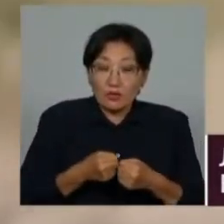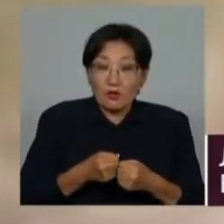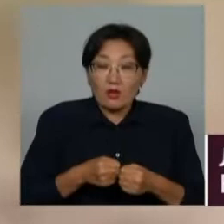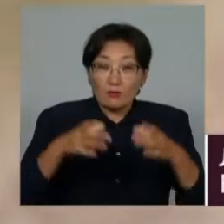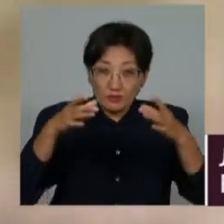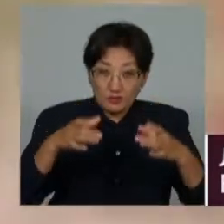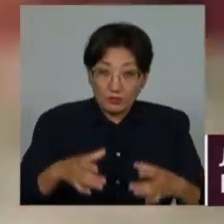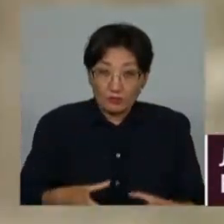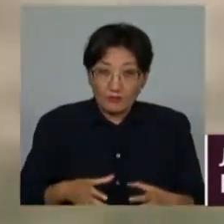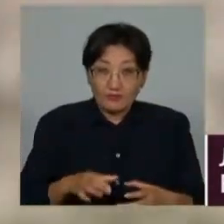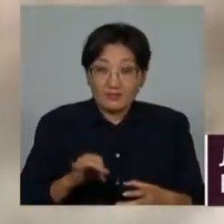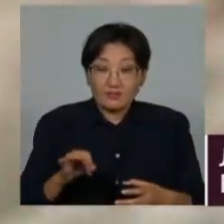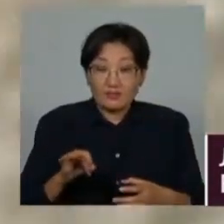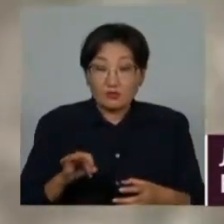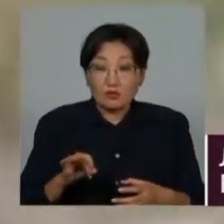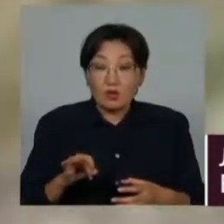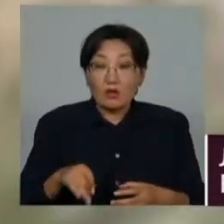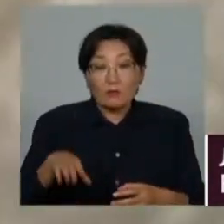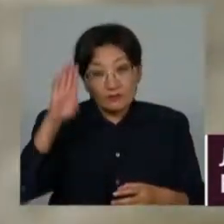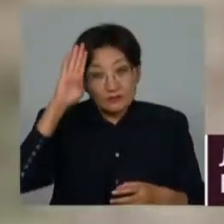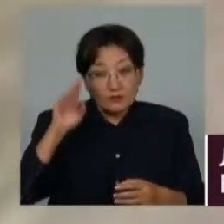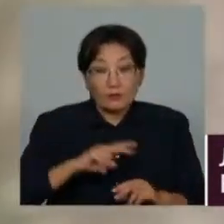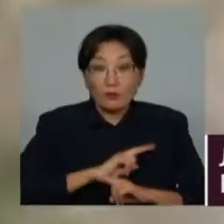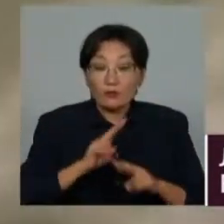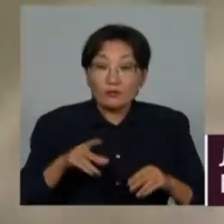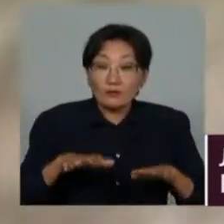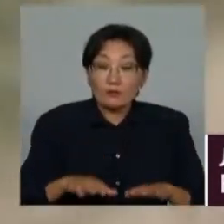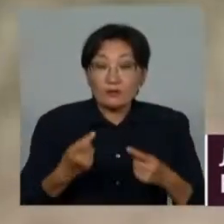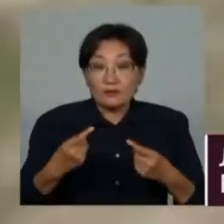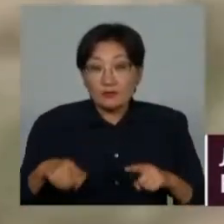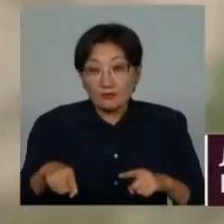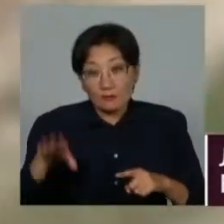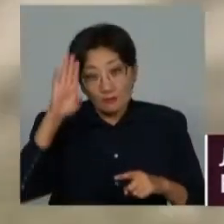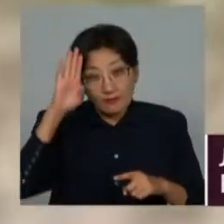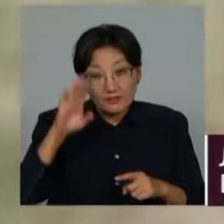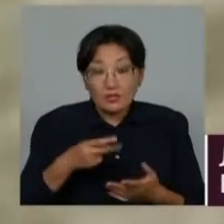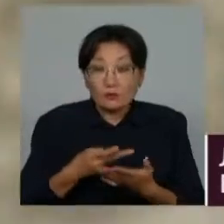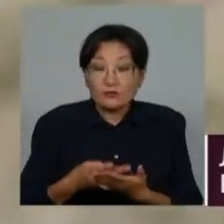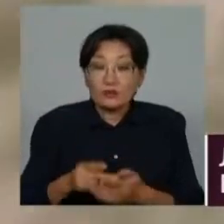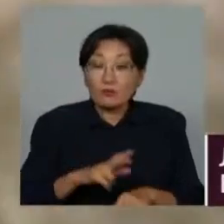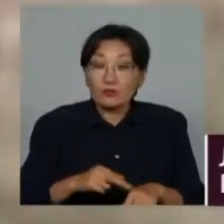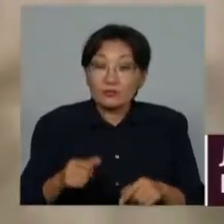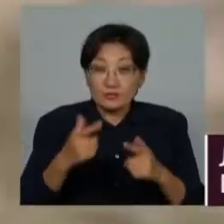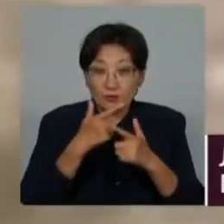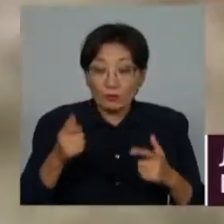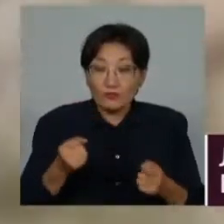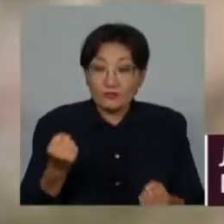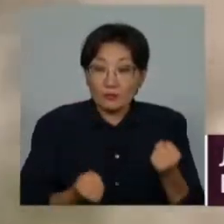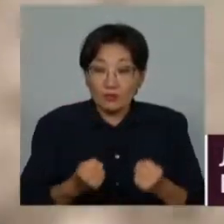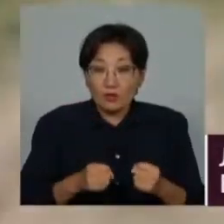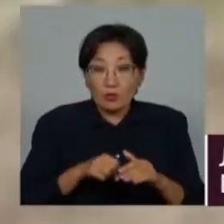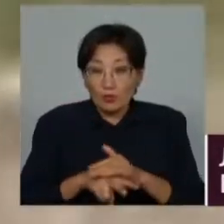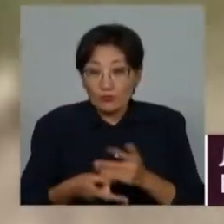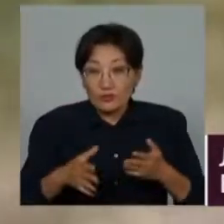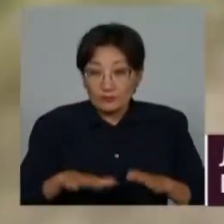бетонным столбом. Один из подростков погиб на месте, другого госпитализировали. В полиции сообщили, что водитель скрылся с